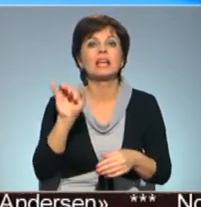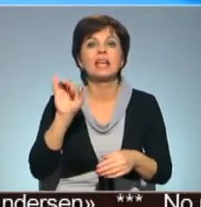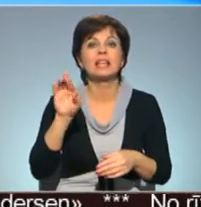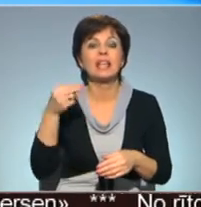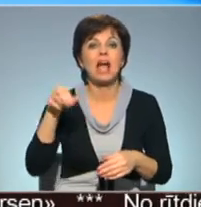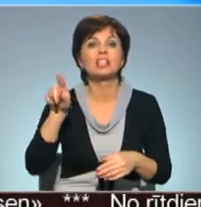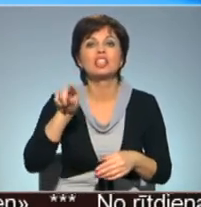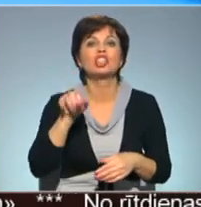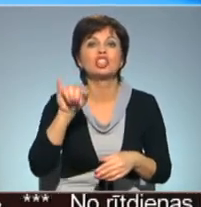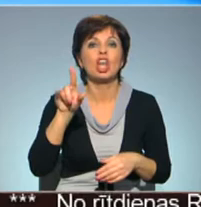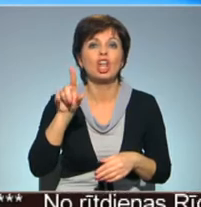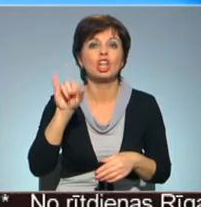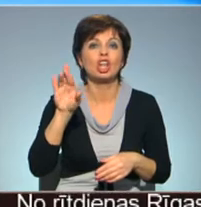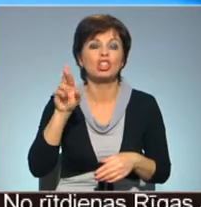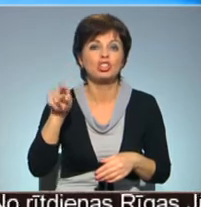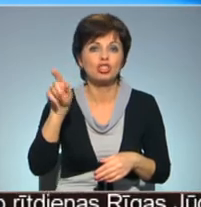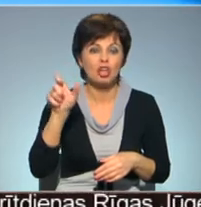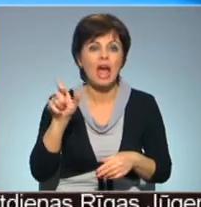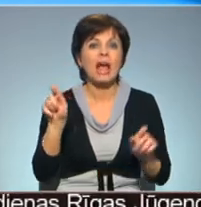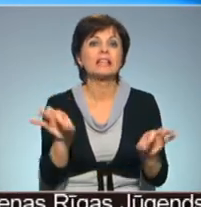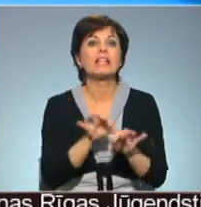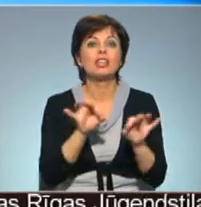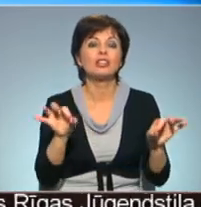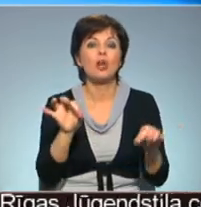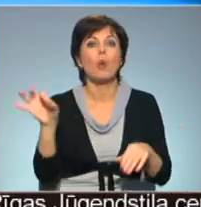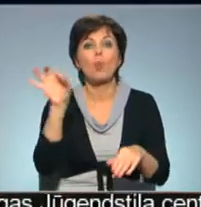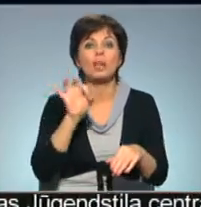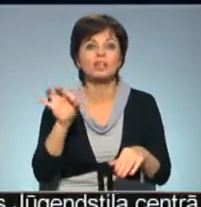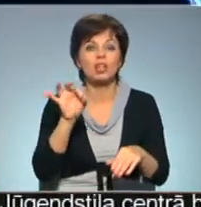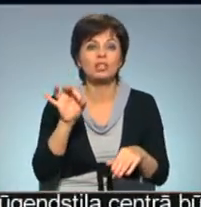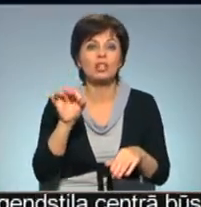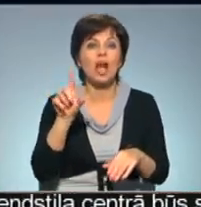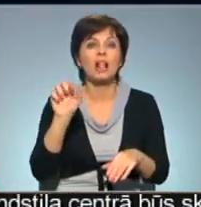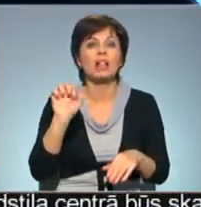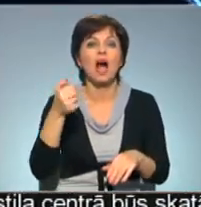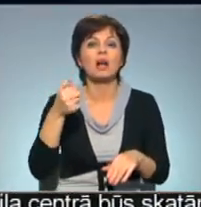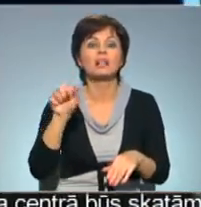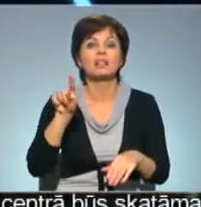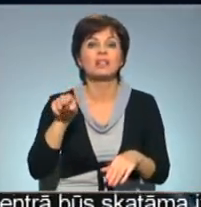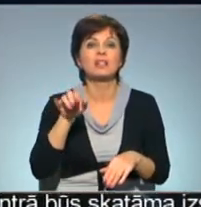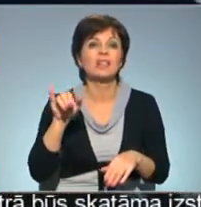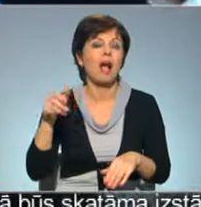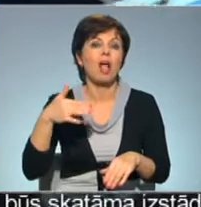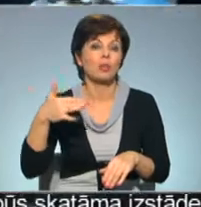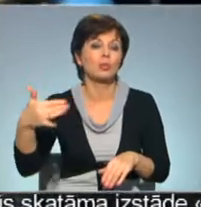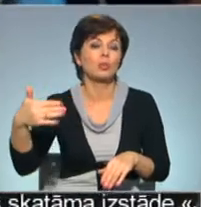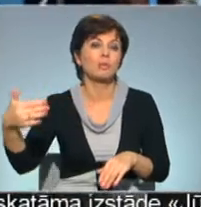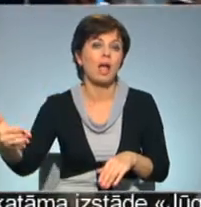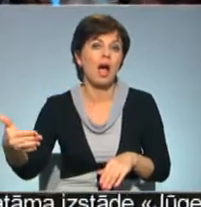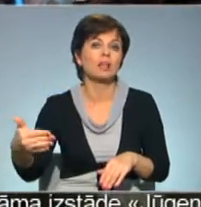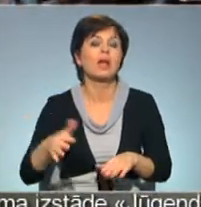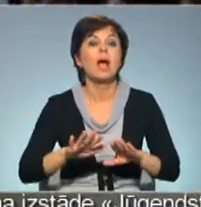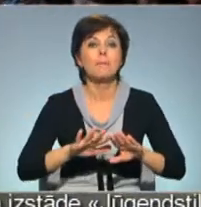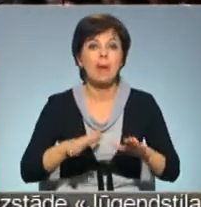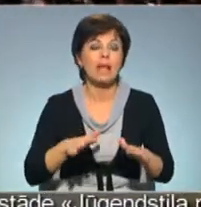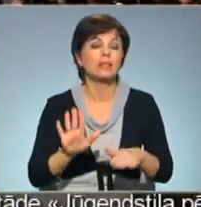Siliņš un protams, diriģenti Mārtiņš Ozoliņš un Atvers Lakstīgā. Un tā es varētu turpināt,